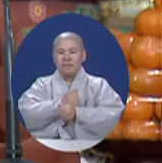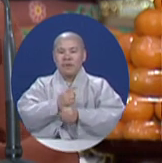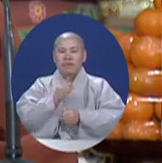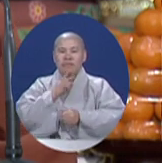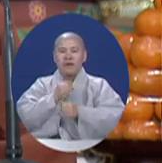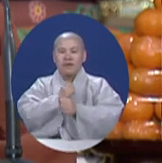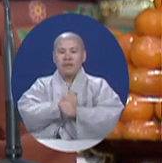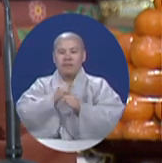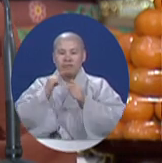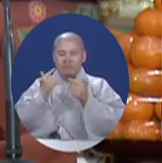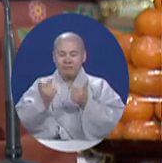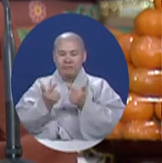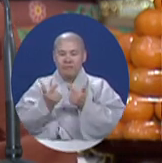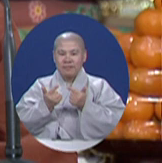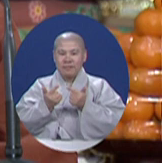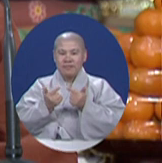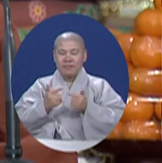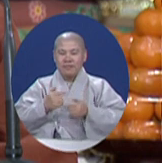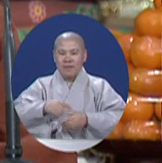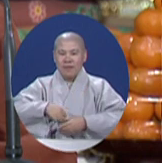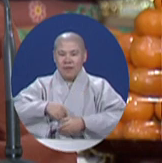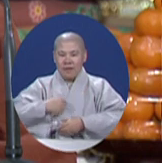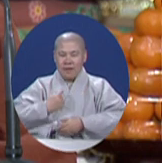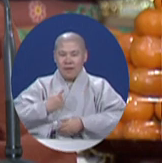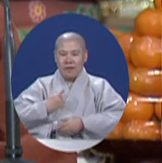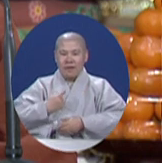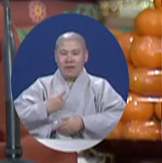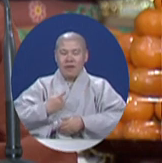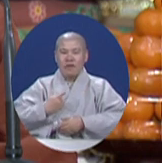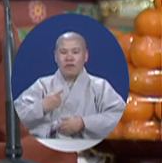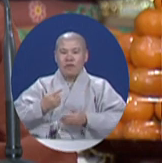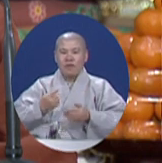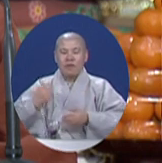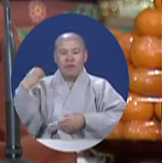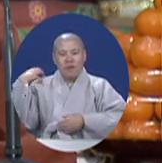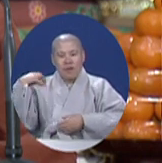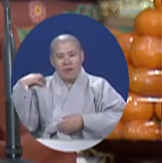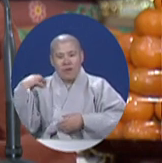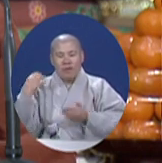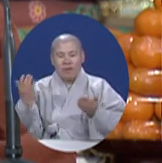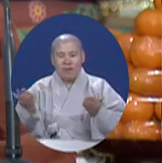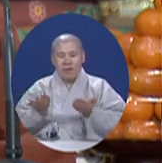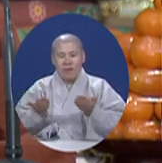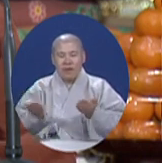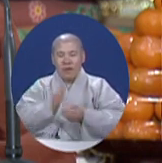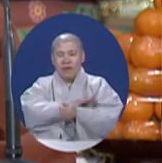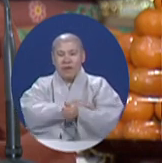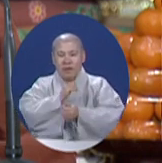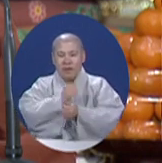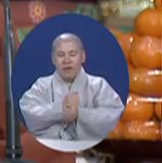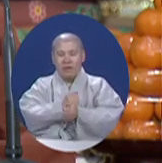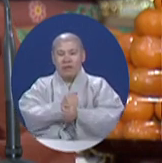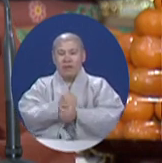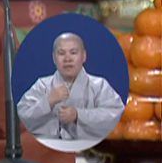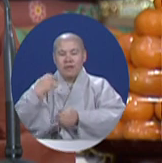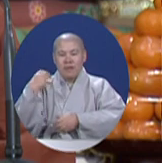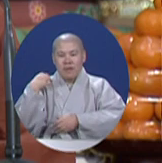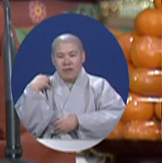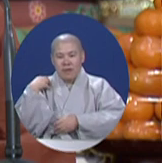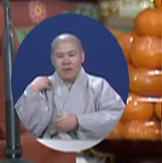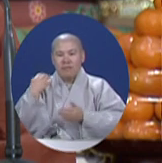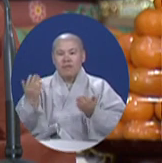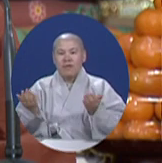그것만 하는 게 아닙니다. 자기 맡은 소임을 잘 하고 그